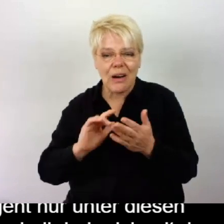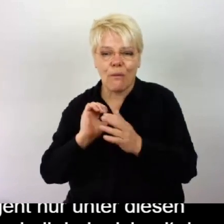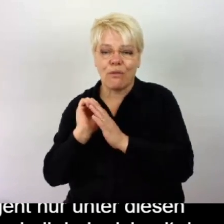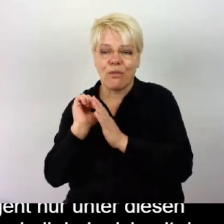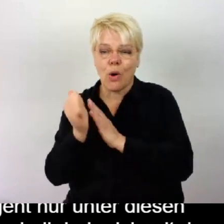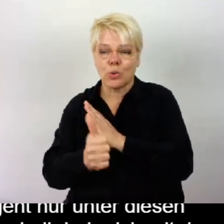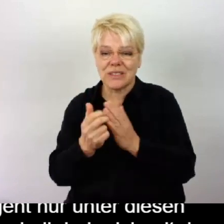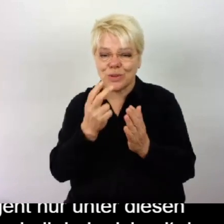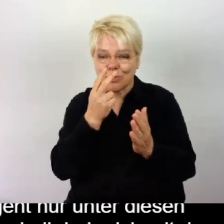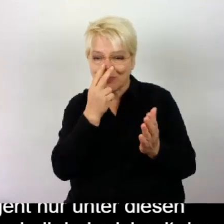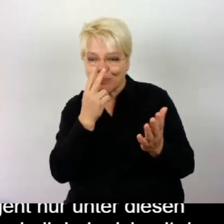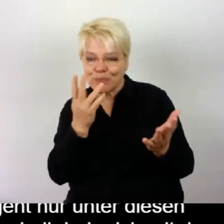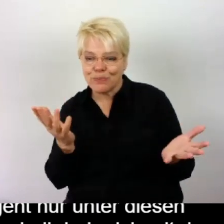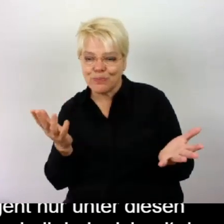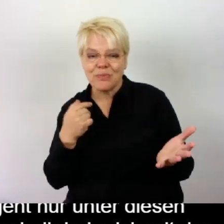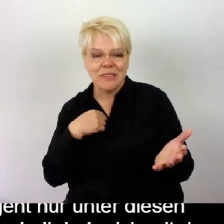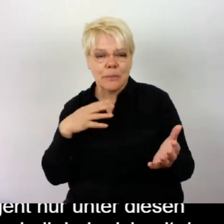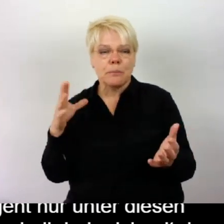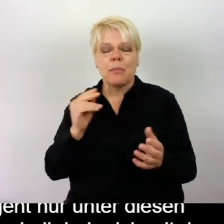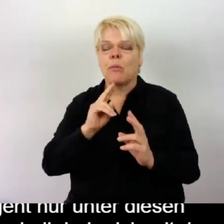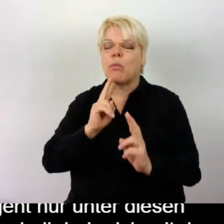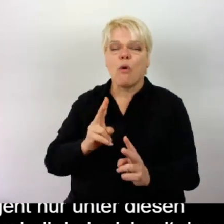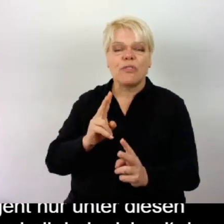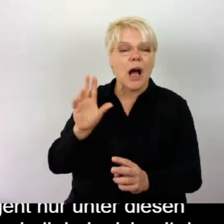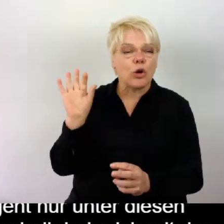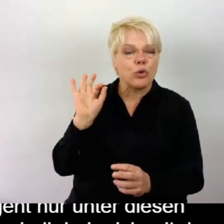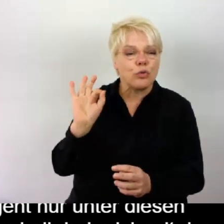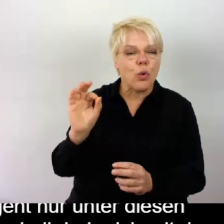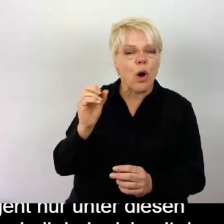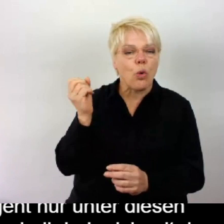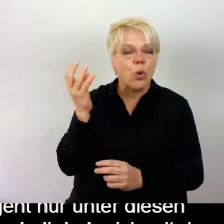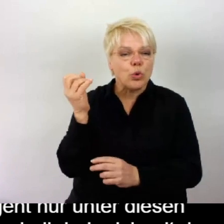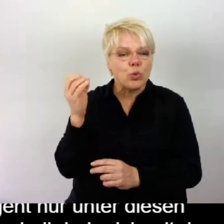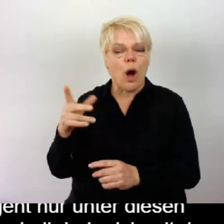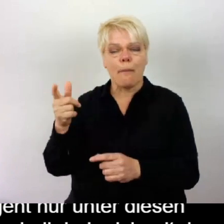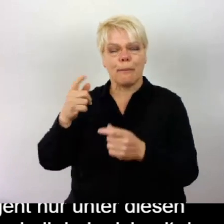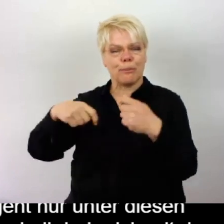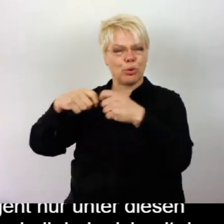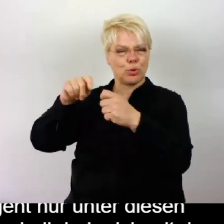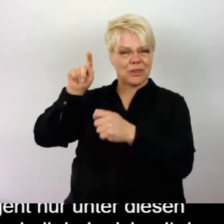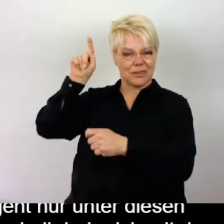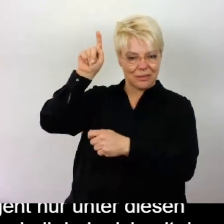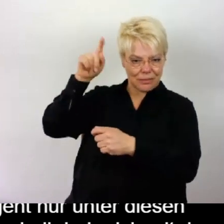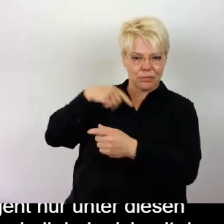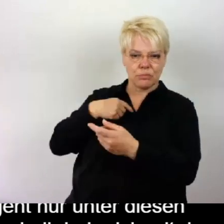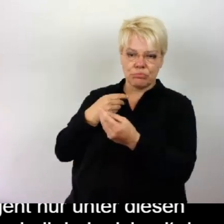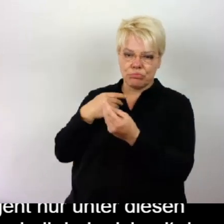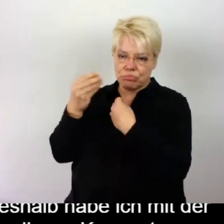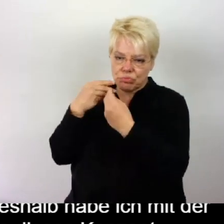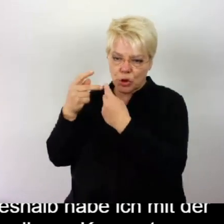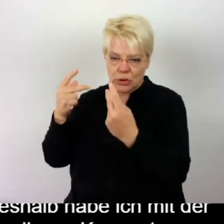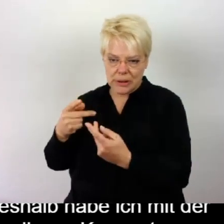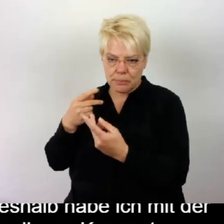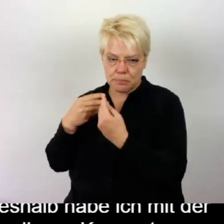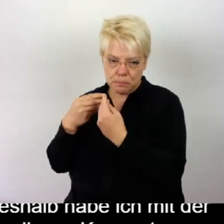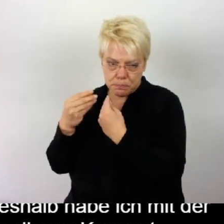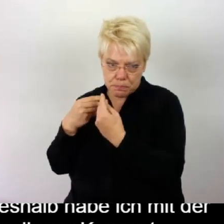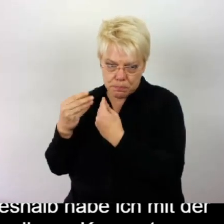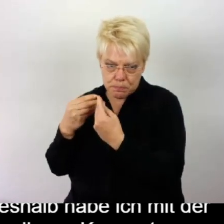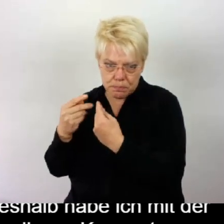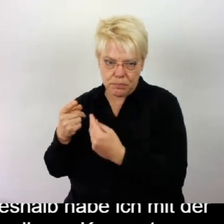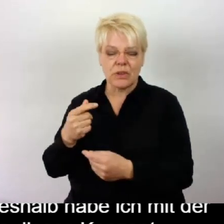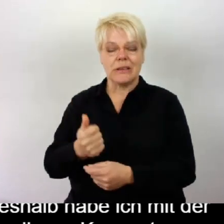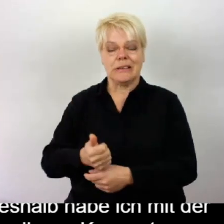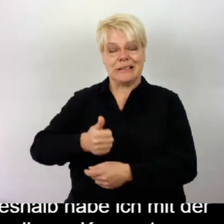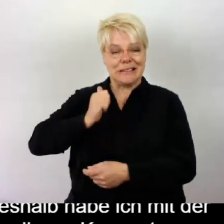Ministerpräsidentenkonferenz, Markus Söder, mitgegeben, dass am 20. Mai dann darüber entschieden werden kann. Wir werden hier auch Vorschläge machen, wie